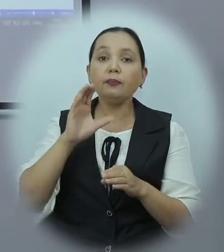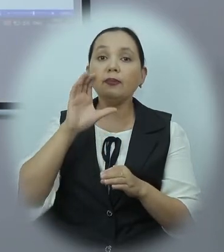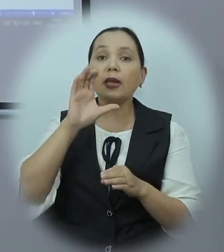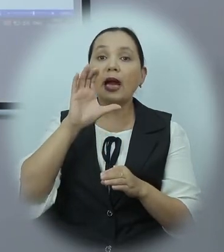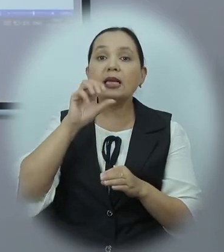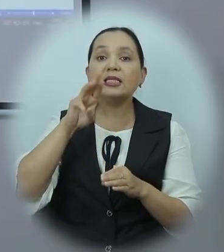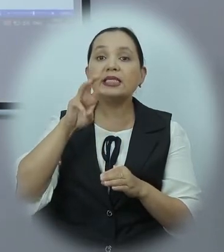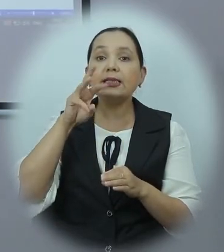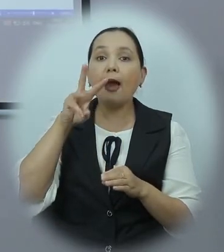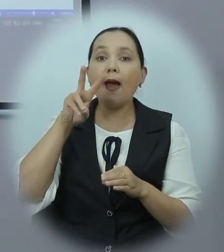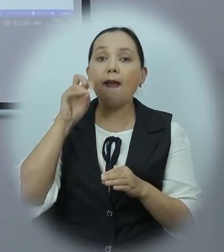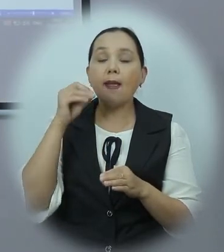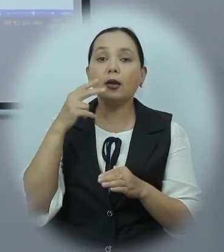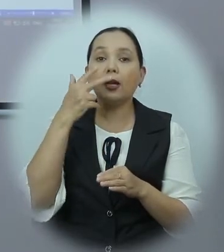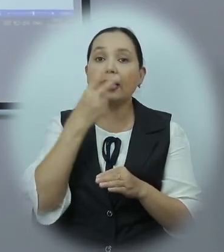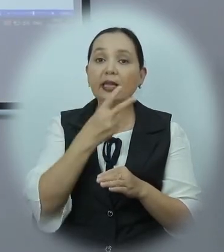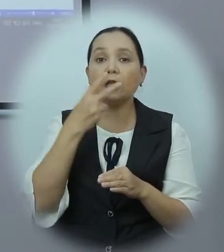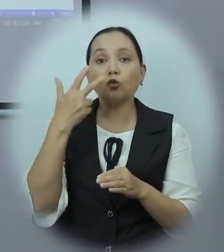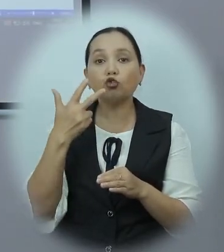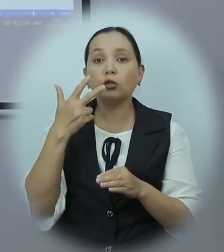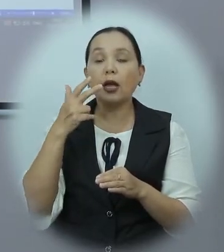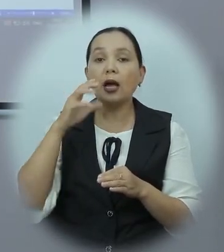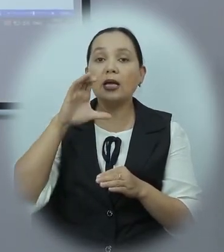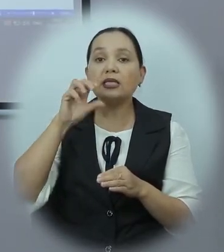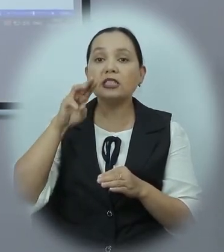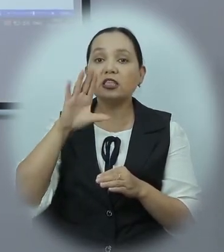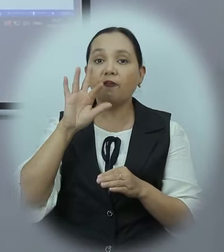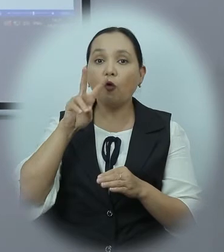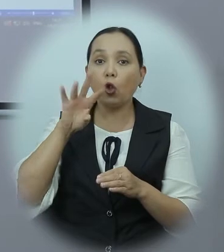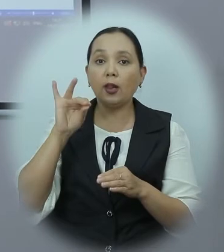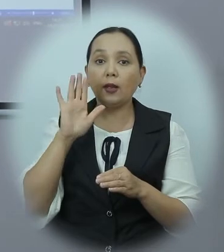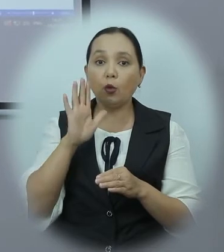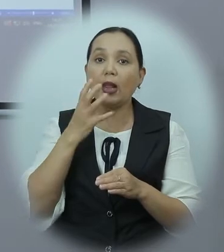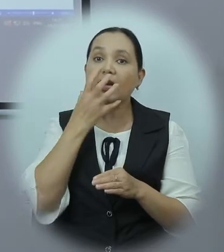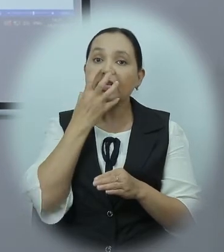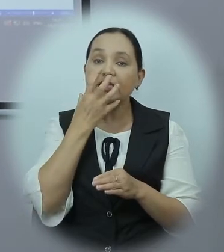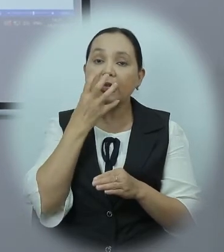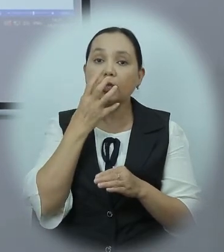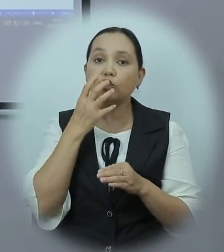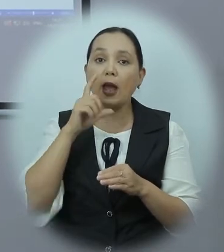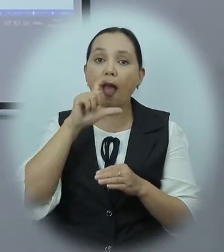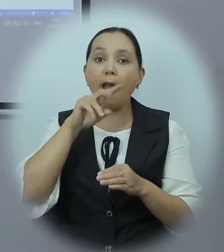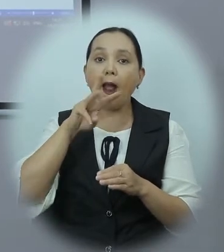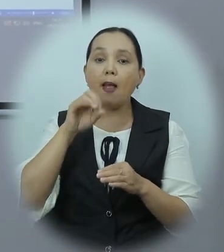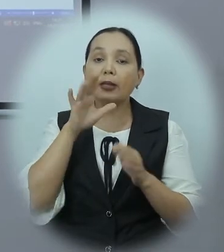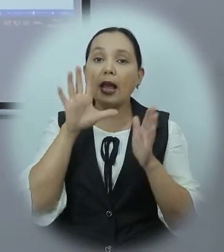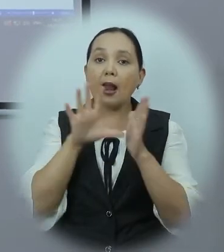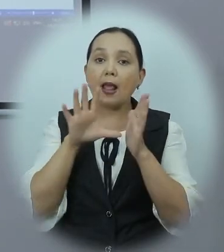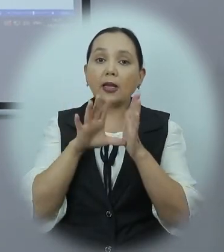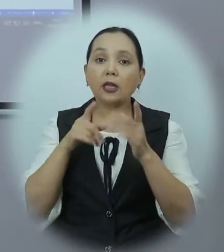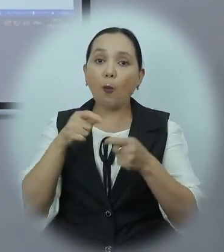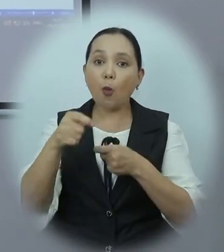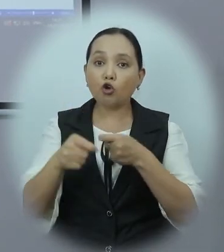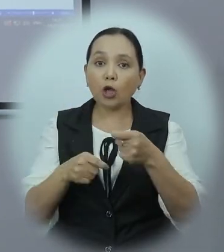Stylerlar ikkita stvolli yoki uchta stvolli bo'ladi, asosan qizdirish elementlari elektron